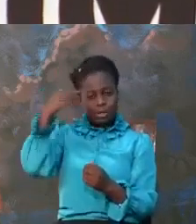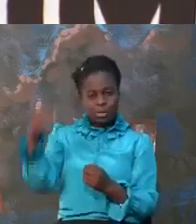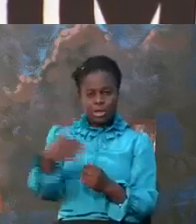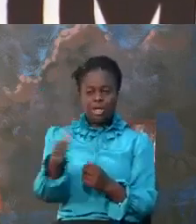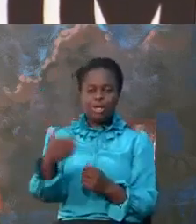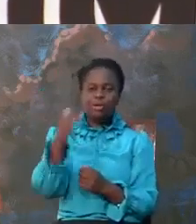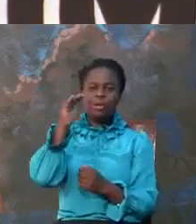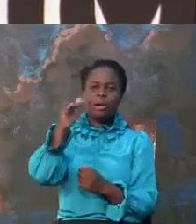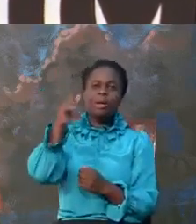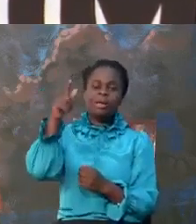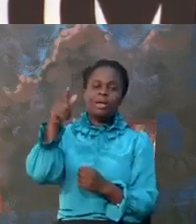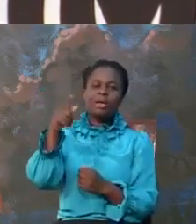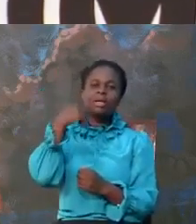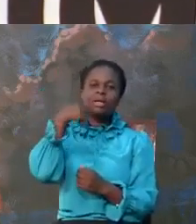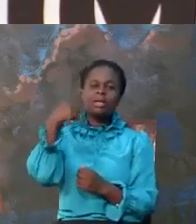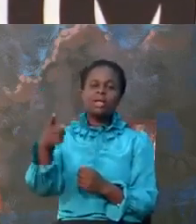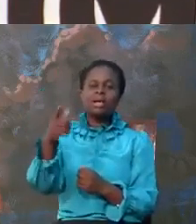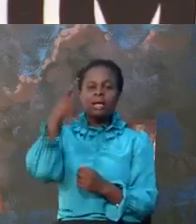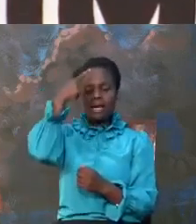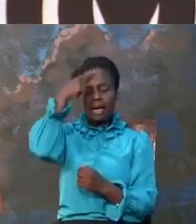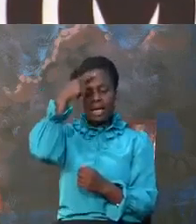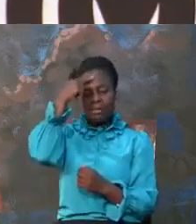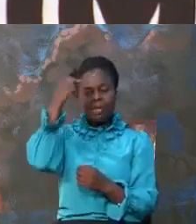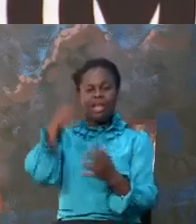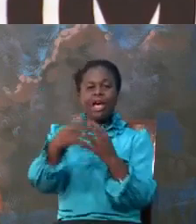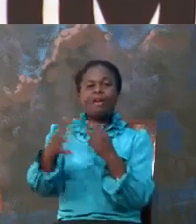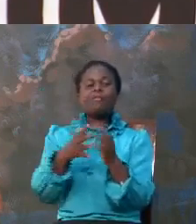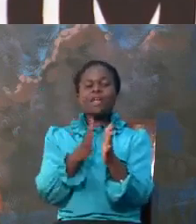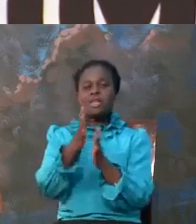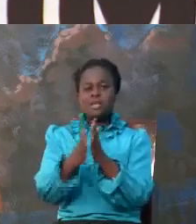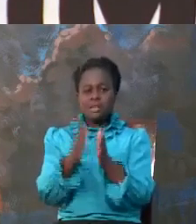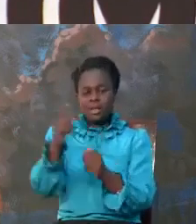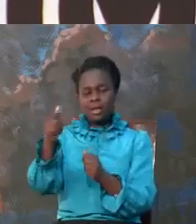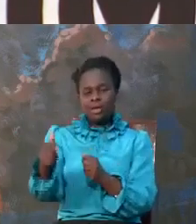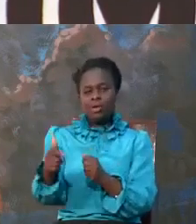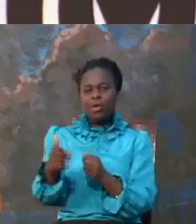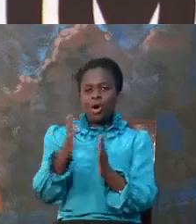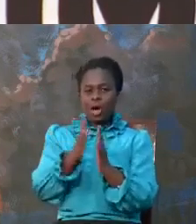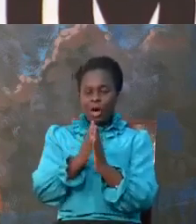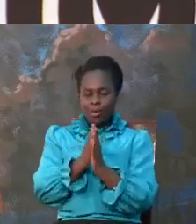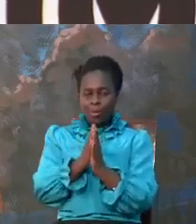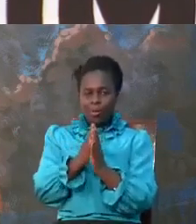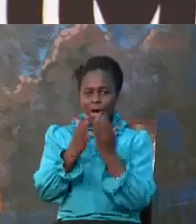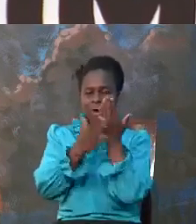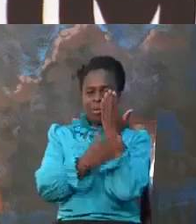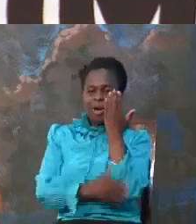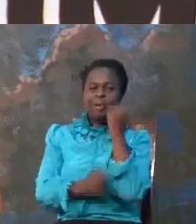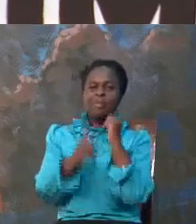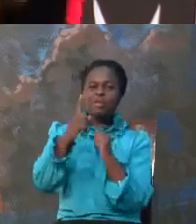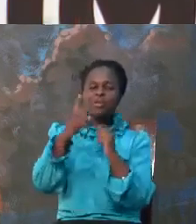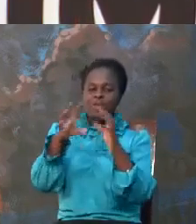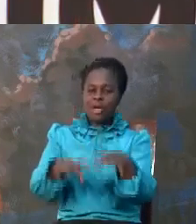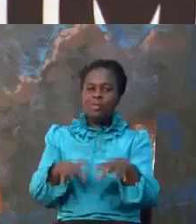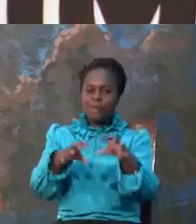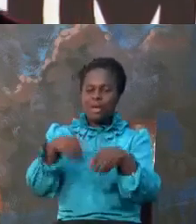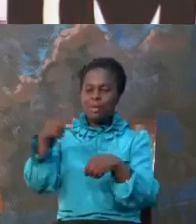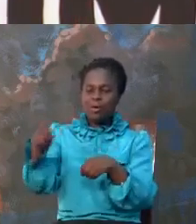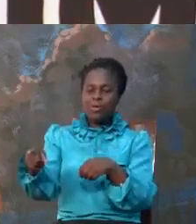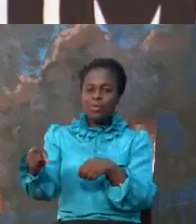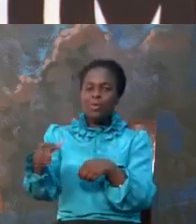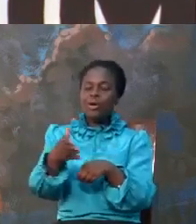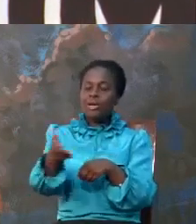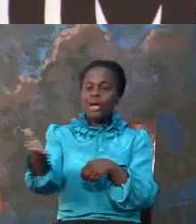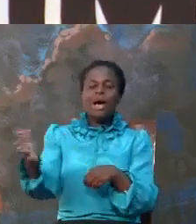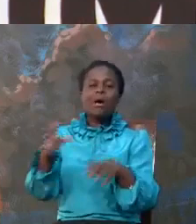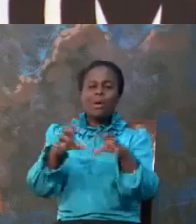kila atakayeamini na afanye ishara hiyo, aungame juu ya yule mnyama, na wao wanyama